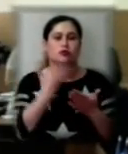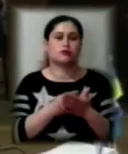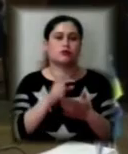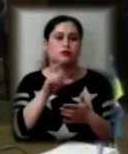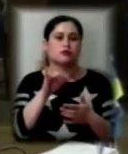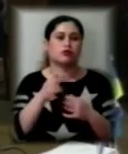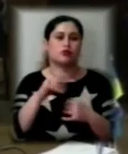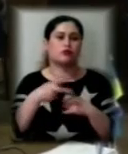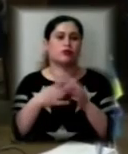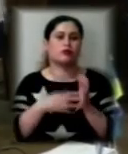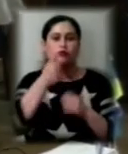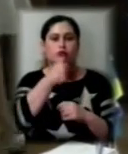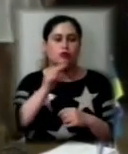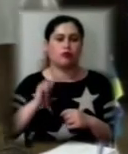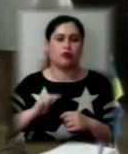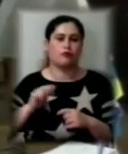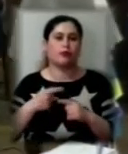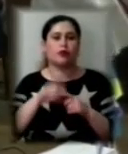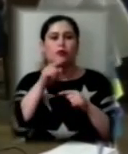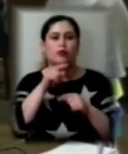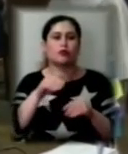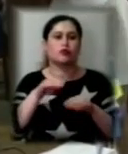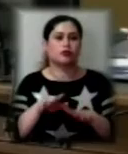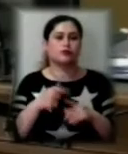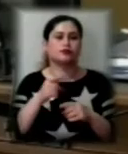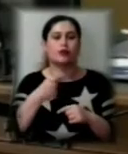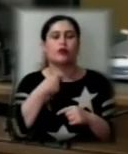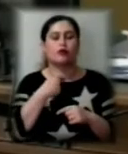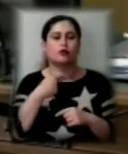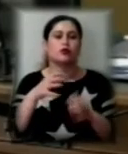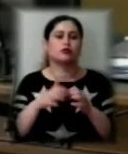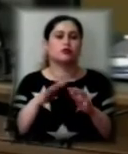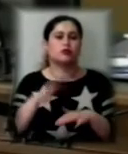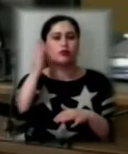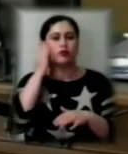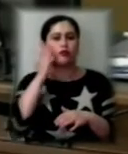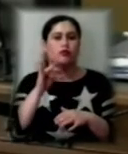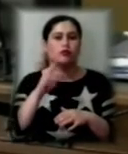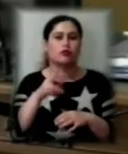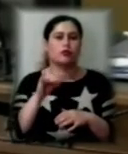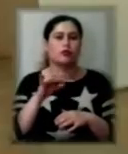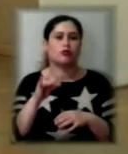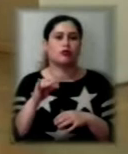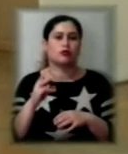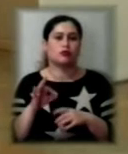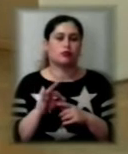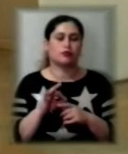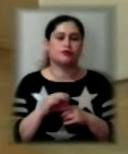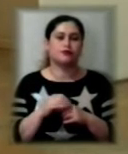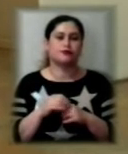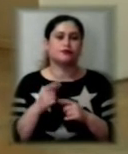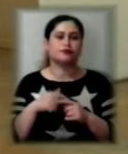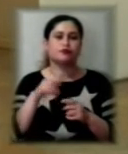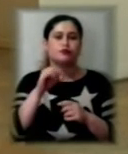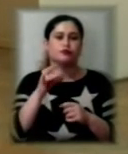2019 році. Проти такого рішення депутатів висловився херсонський міський голова Володимир Миколаєнко. В червні місяці